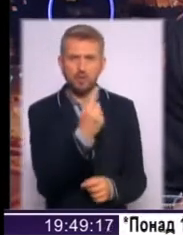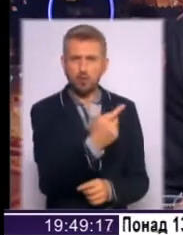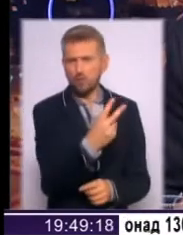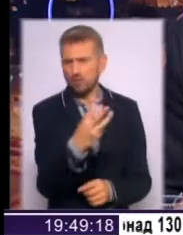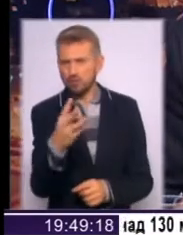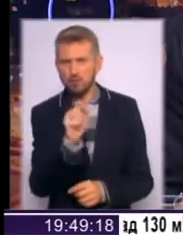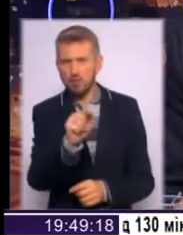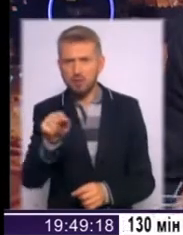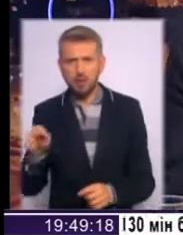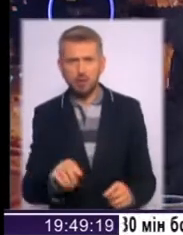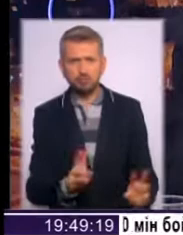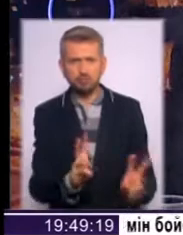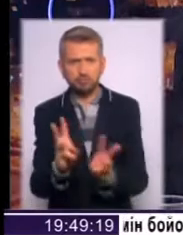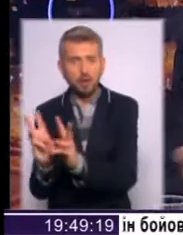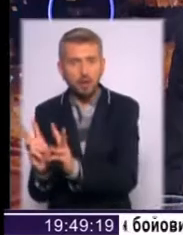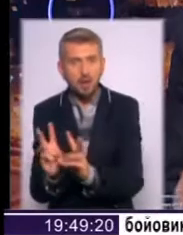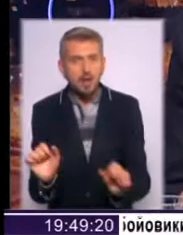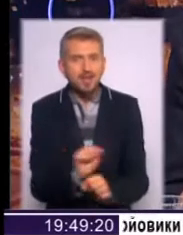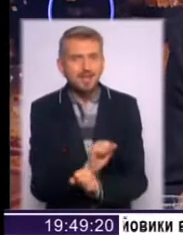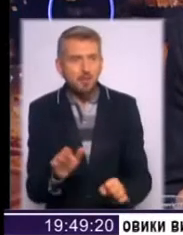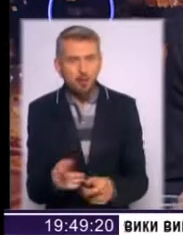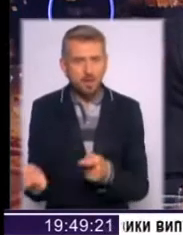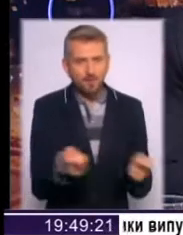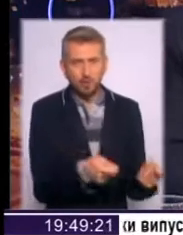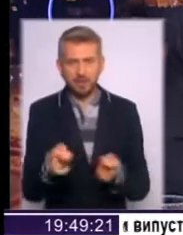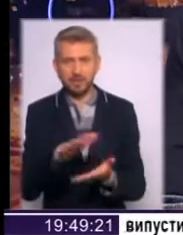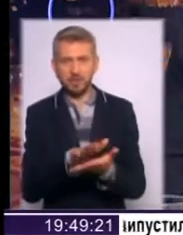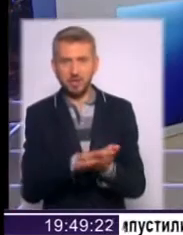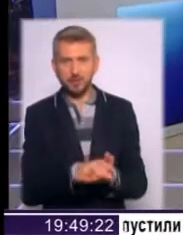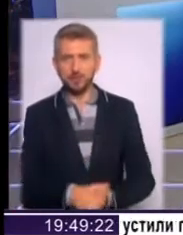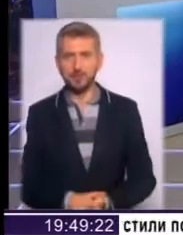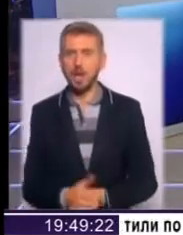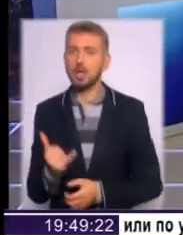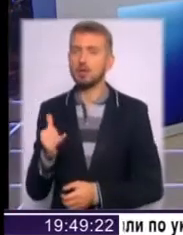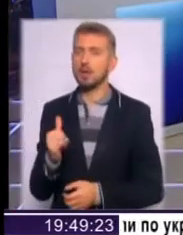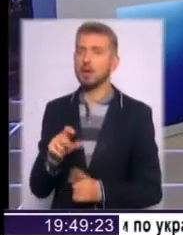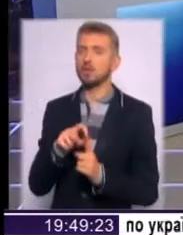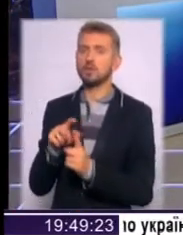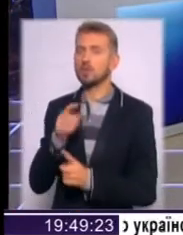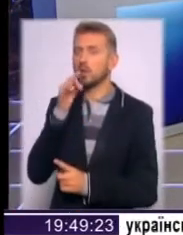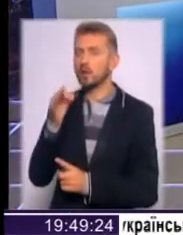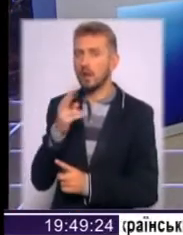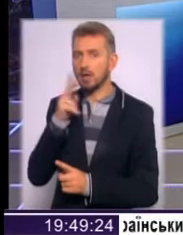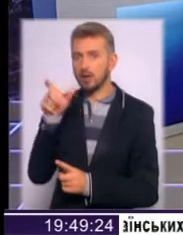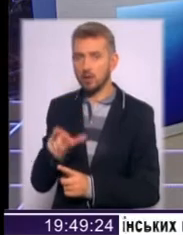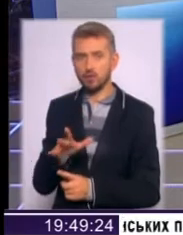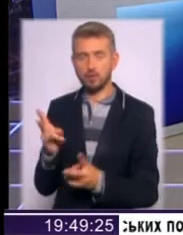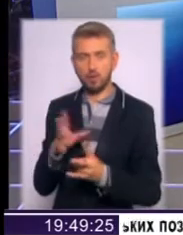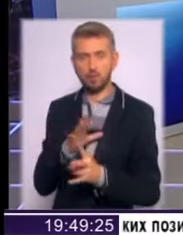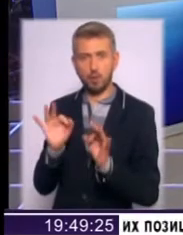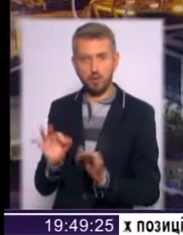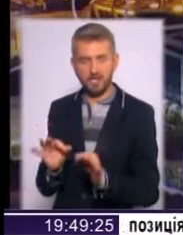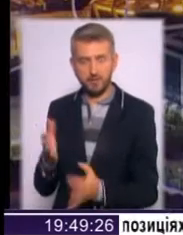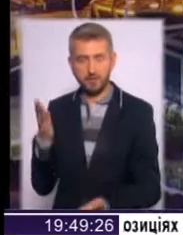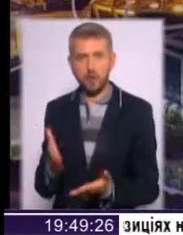четвертому, п'ятому місті, вже не можна буде отак возити сміття. Тепер, знову ж таки, теза, яку висловила наша глядачка, щоб бути об'єктивним. Якщо сидіти